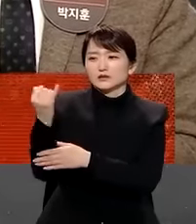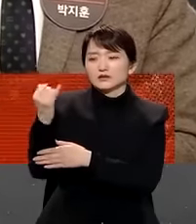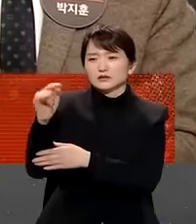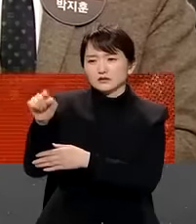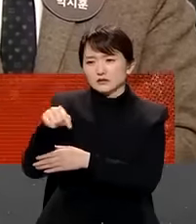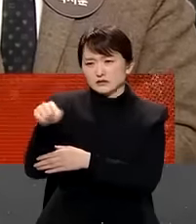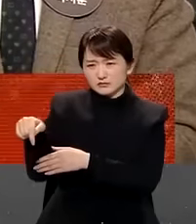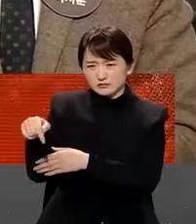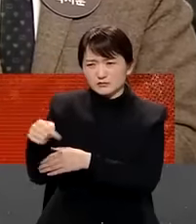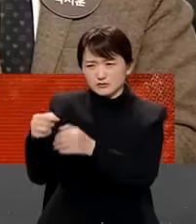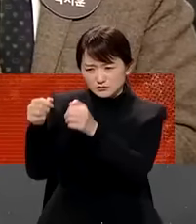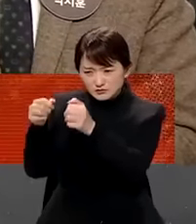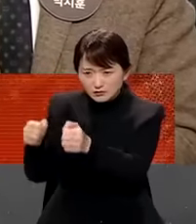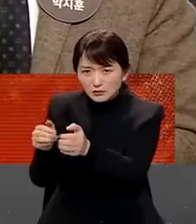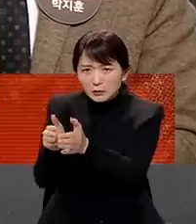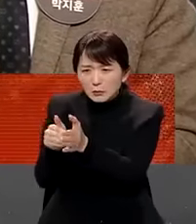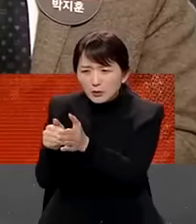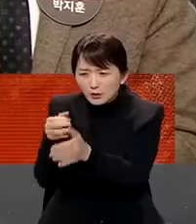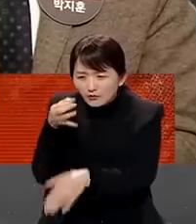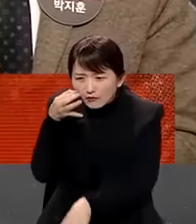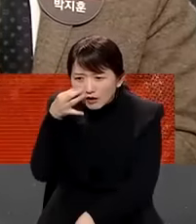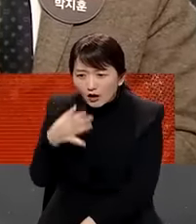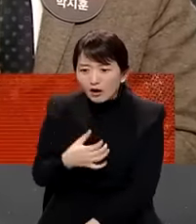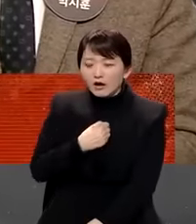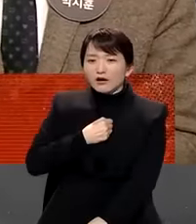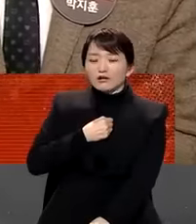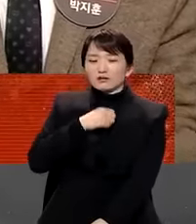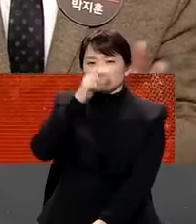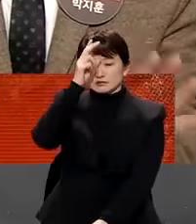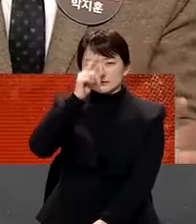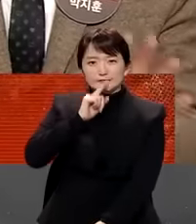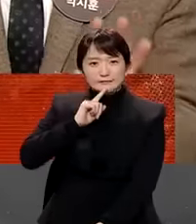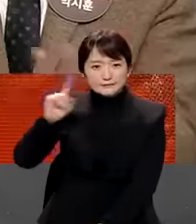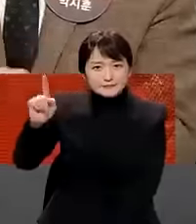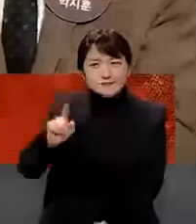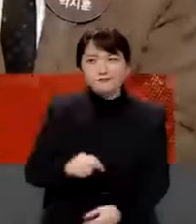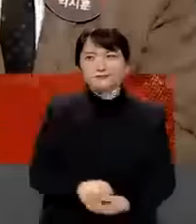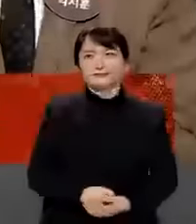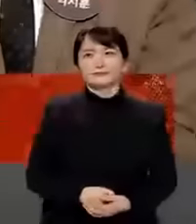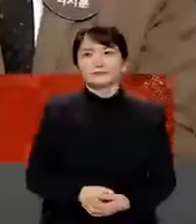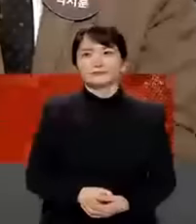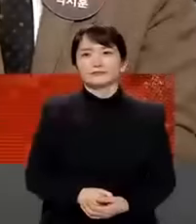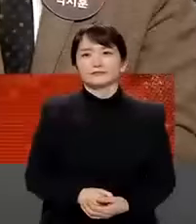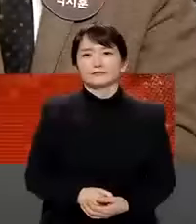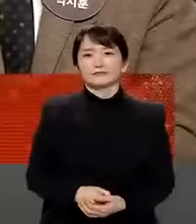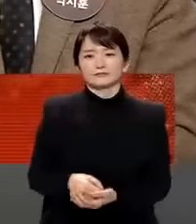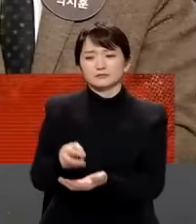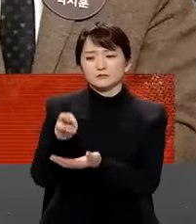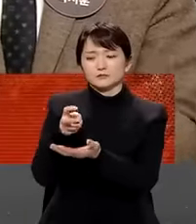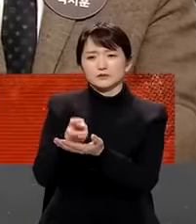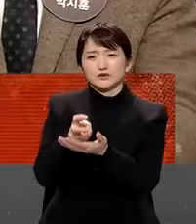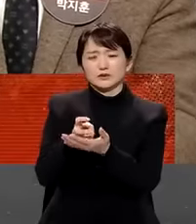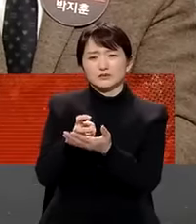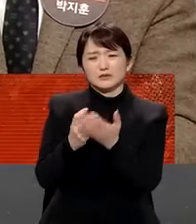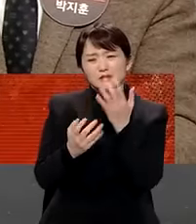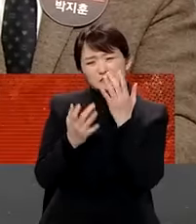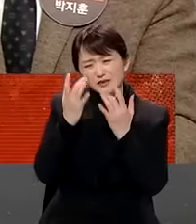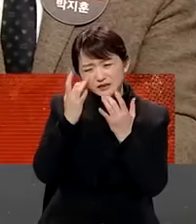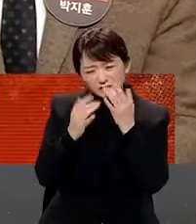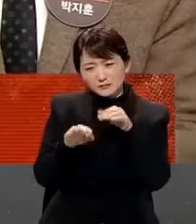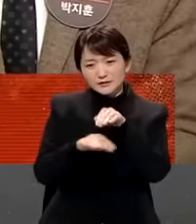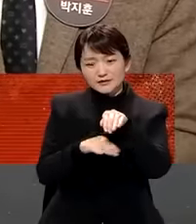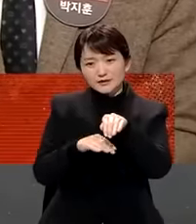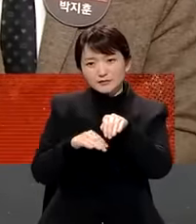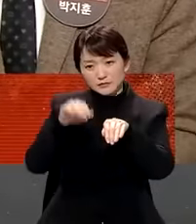래모 끔찍해서 경찰 신고했더니 법에 약간씩 하나씩 이게 비켜나가는 모습입니다 차량을 밟은